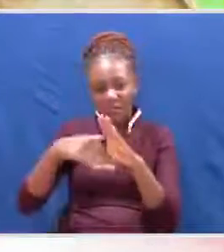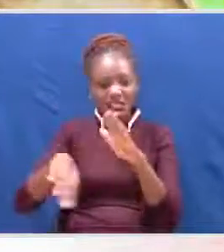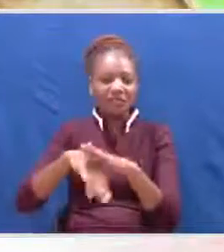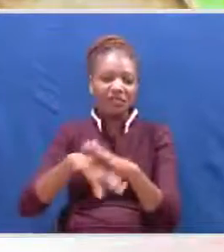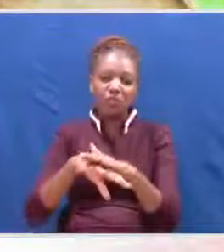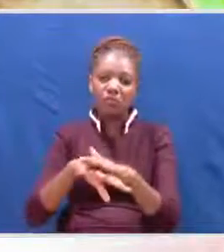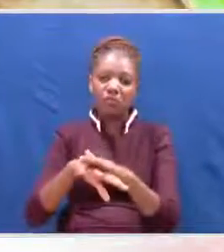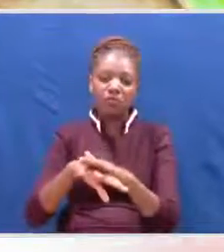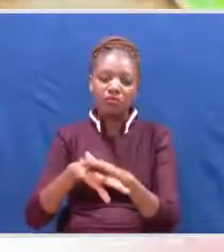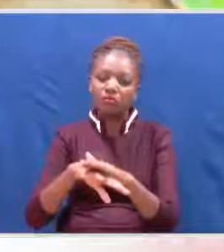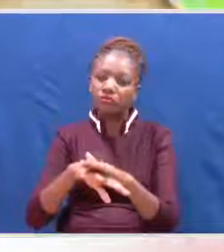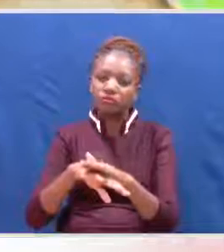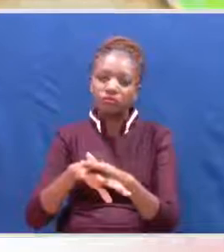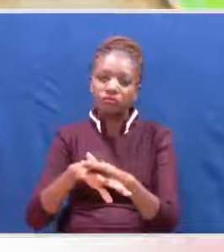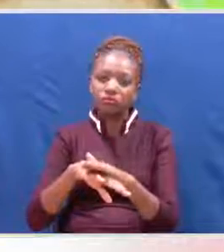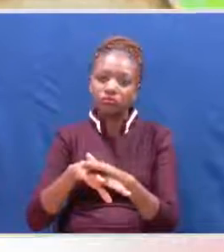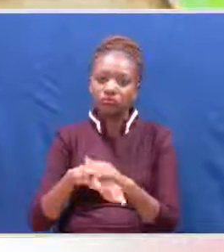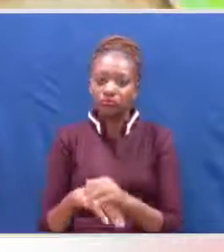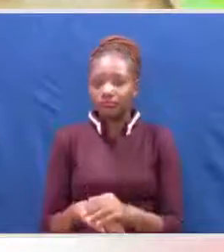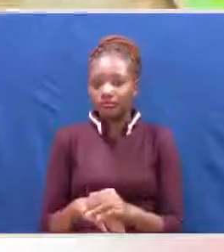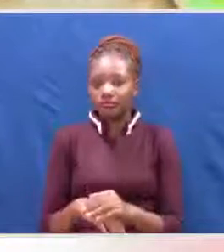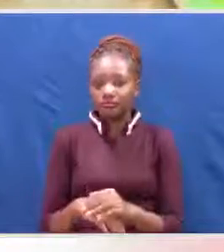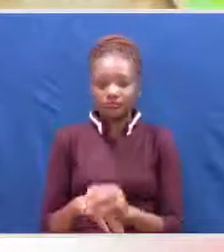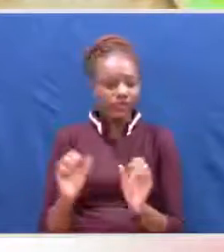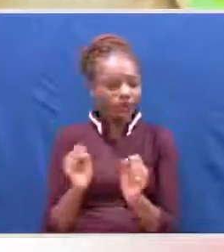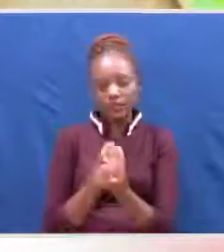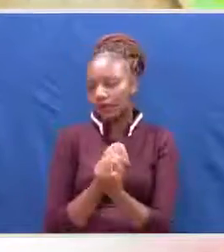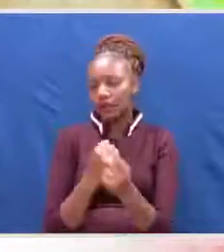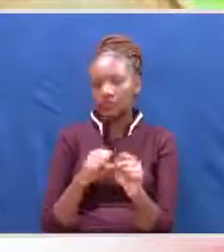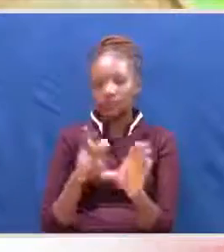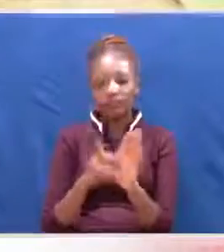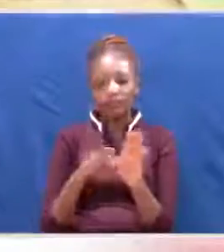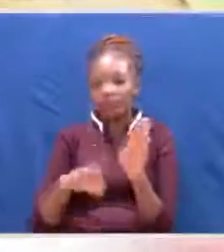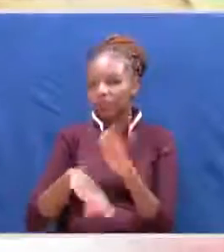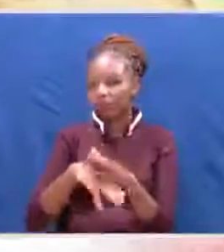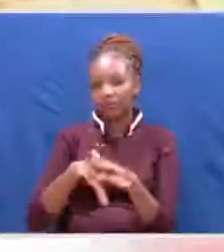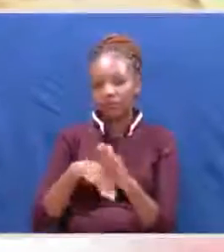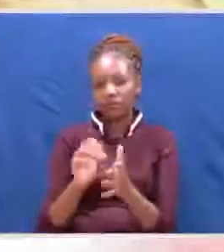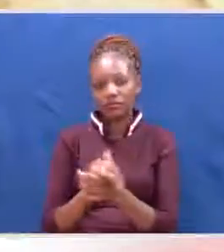football kuingia kwa hiyo kiwanja tena kucheza mazee kama imeisha.